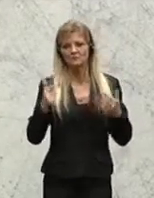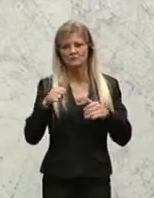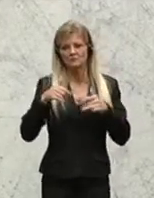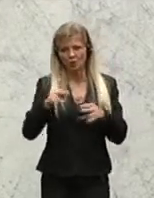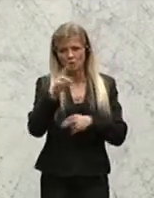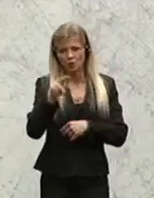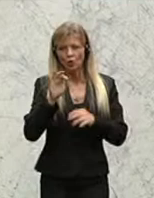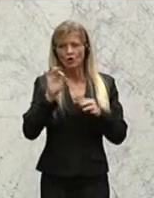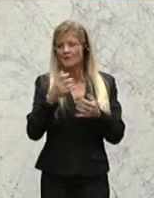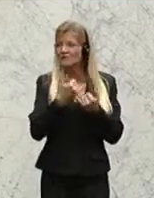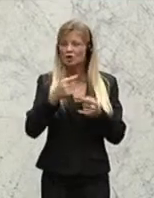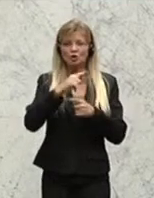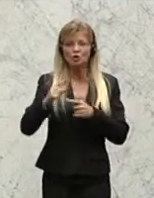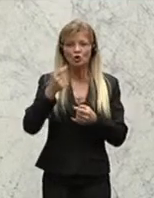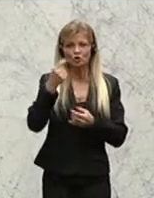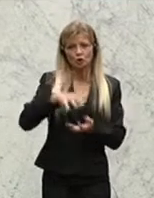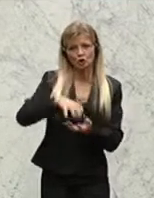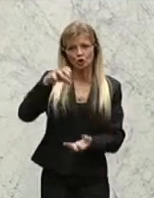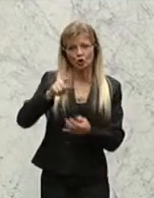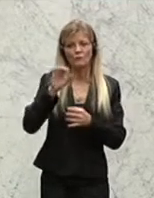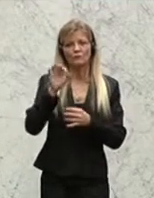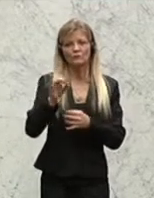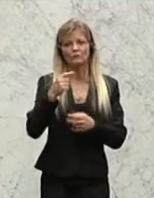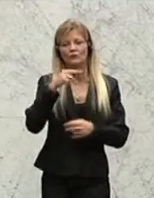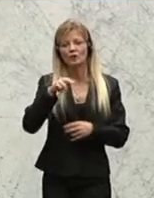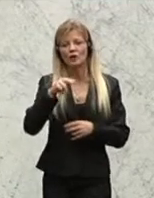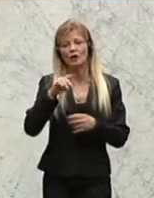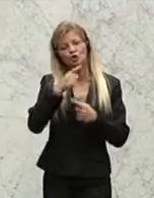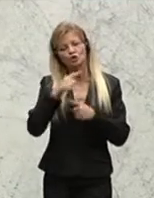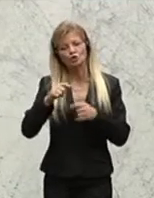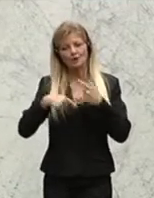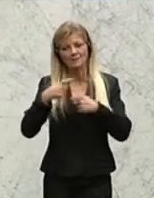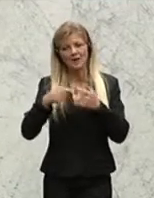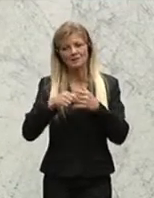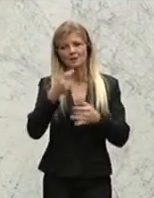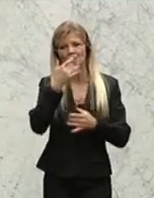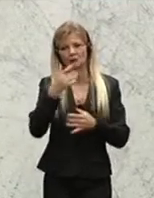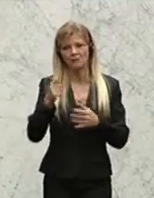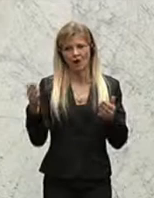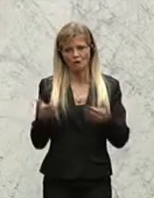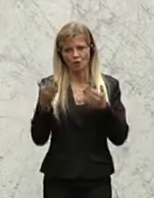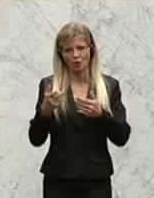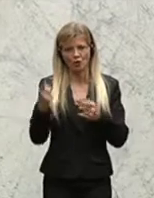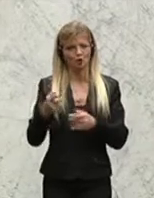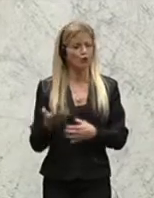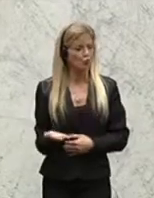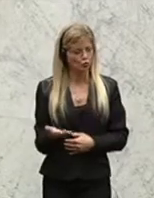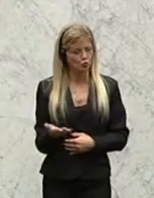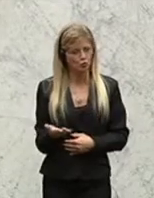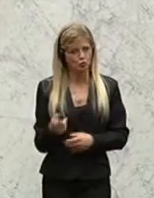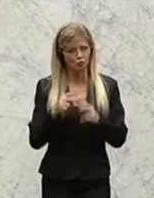für Integrationsmaßnahmen, insbesondere integriertes Sprachförderungskonzept, 420 Millionen Mehraufwand in der Grundversorgung